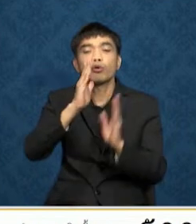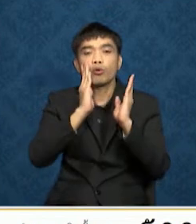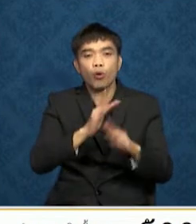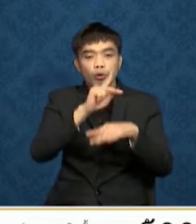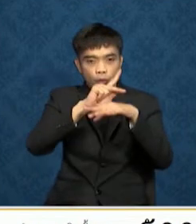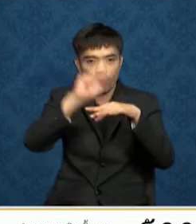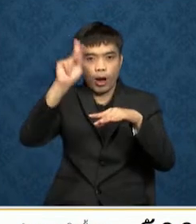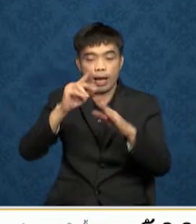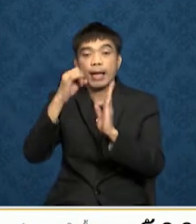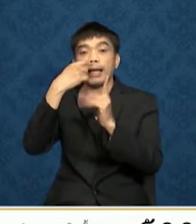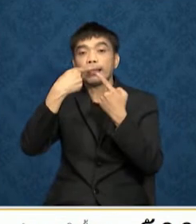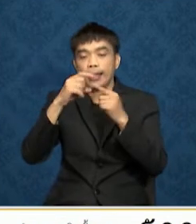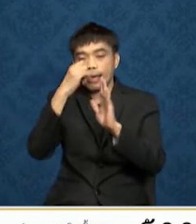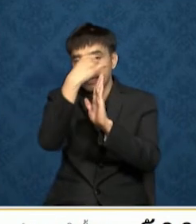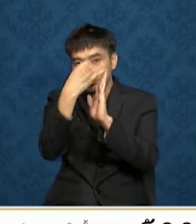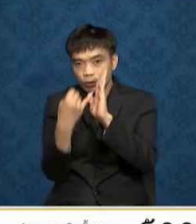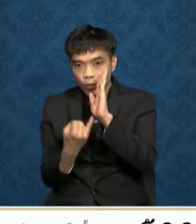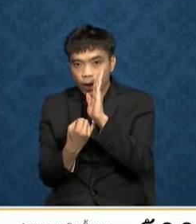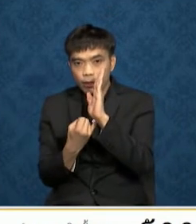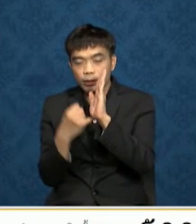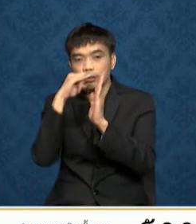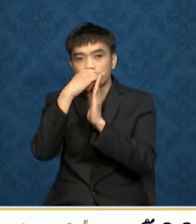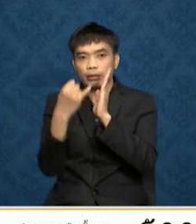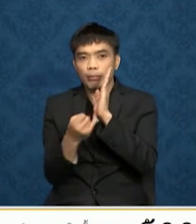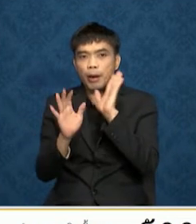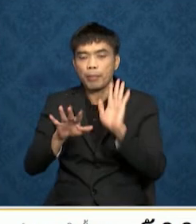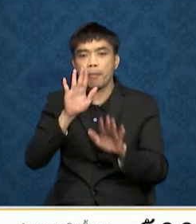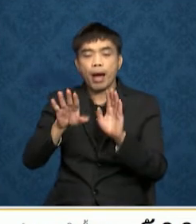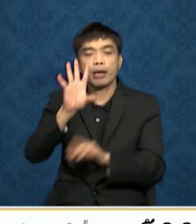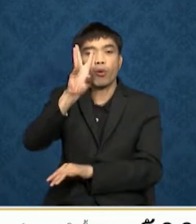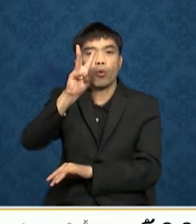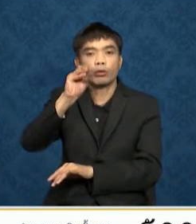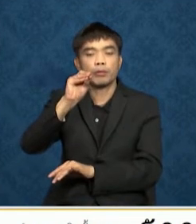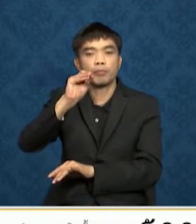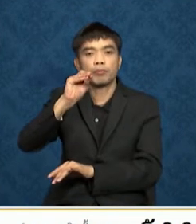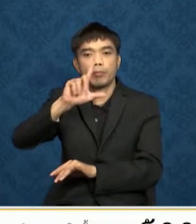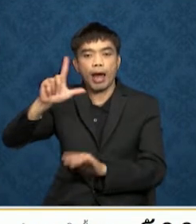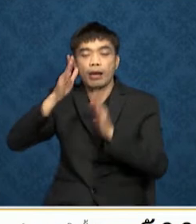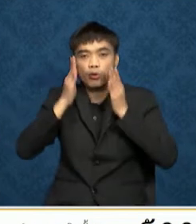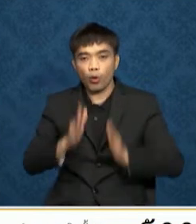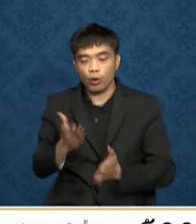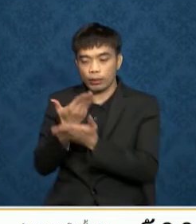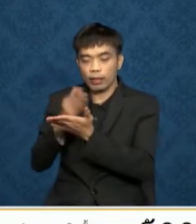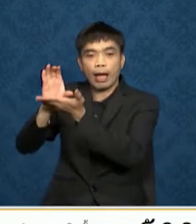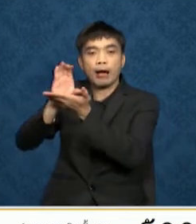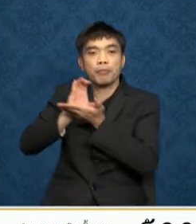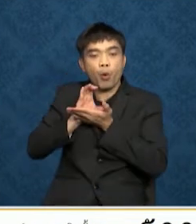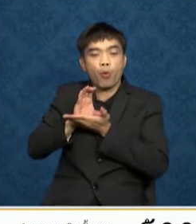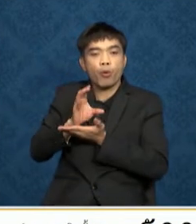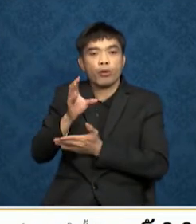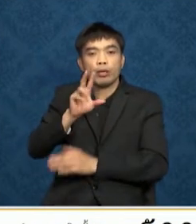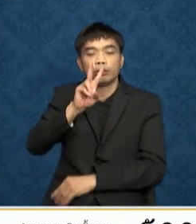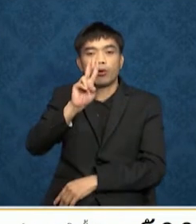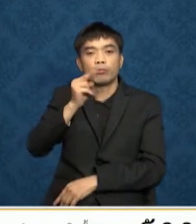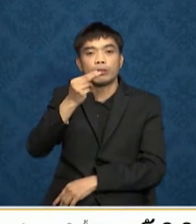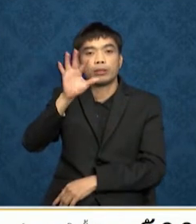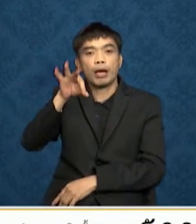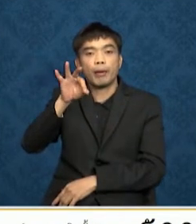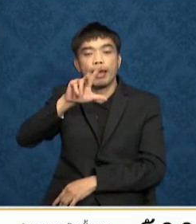จังหวัดทั้งประเทศมีคน 60กว่าล้านคนครับได้ไปแค่ 29,000ล้านบาท